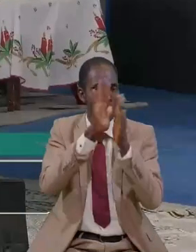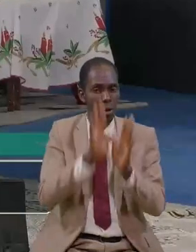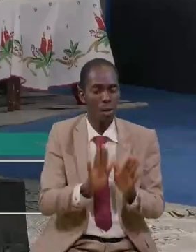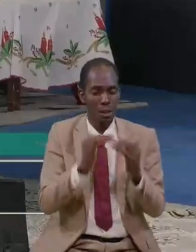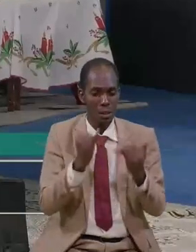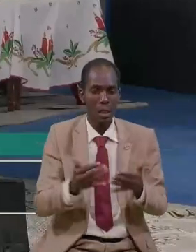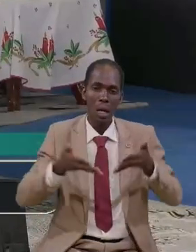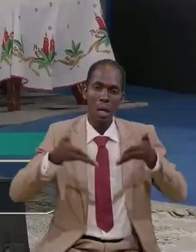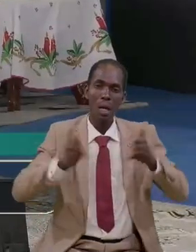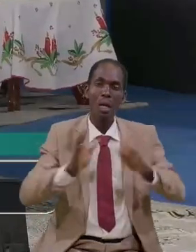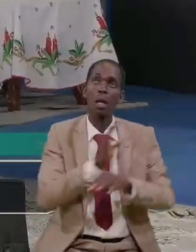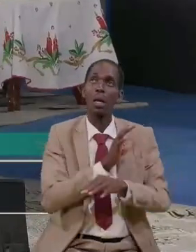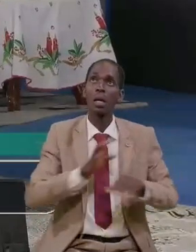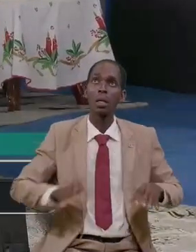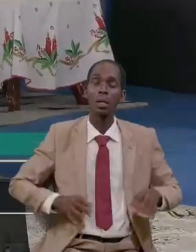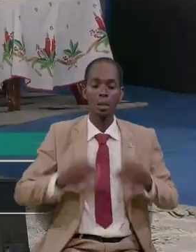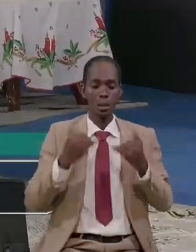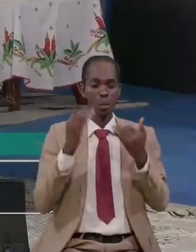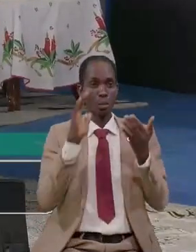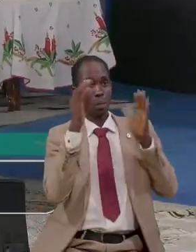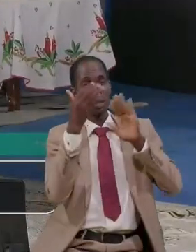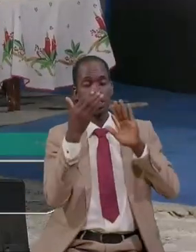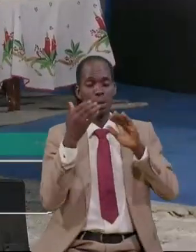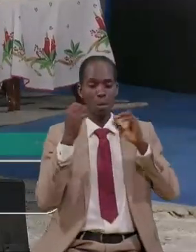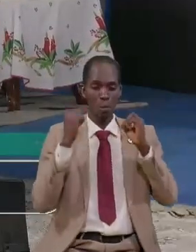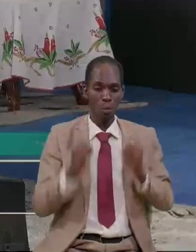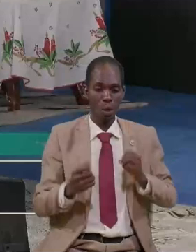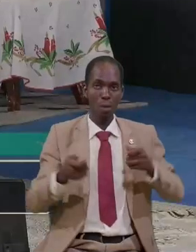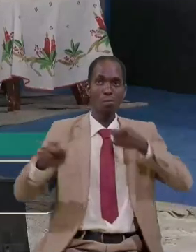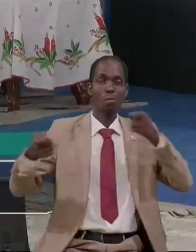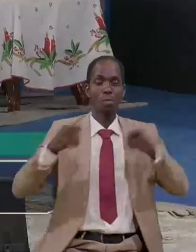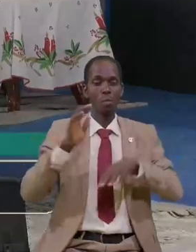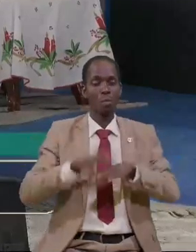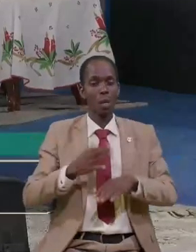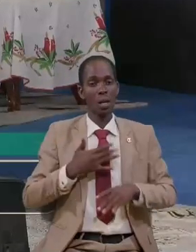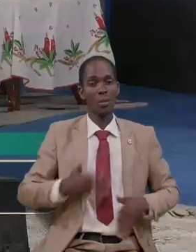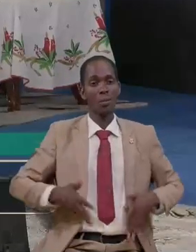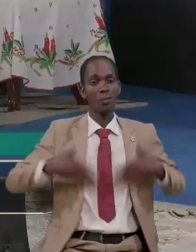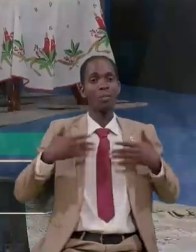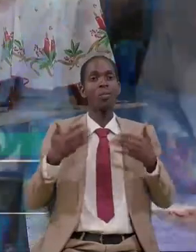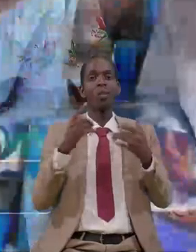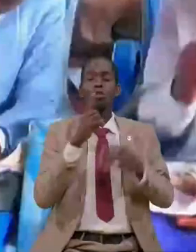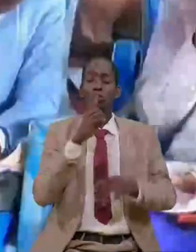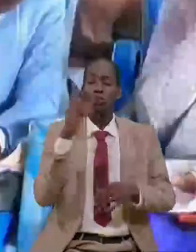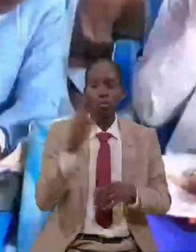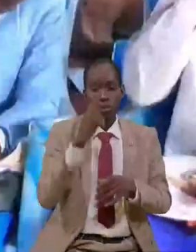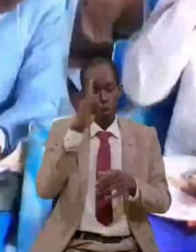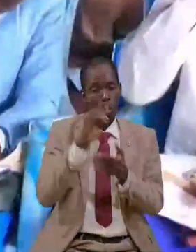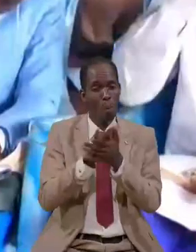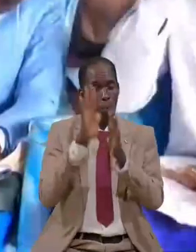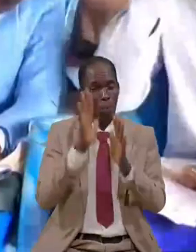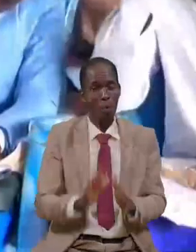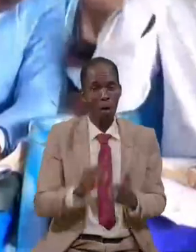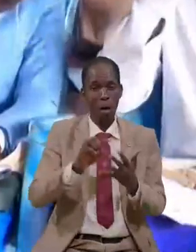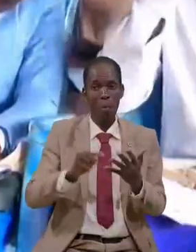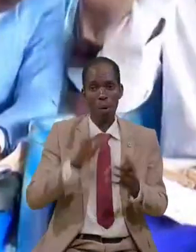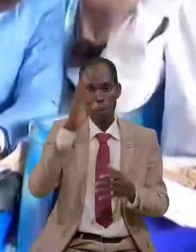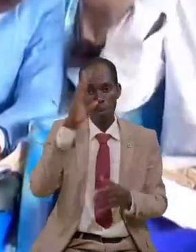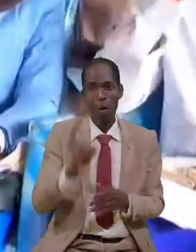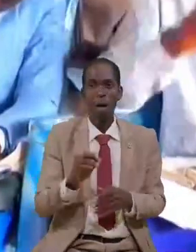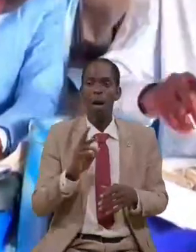d'être prominent dans ma vie. Les croyants, les vrais croyants parmi les hommes brillent à travers